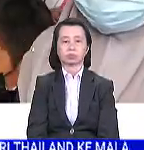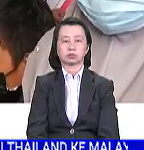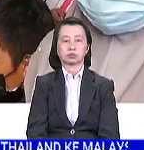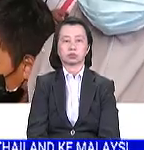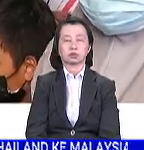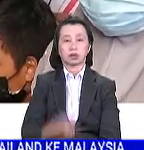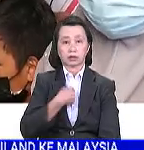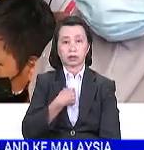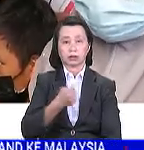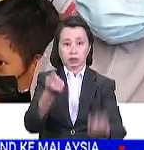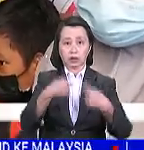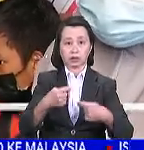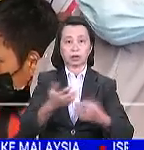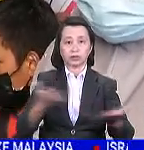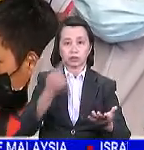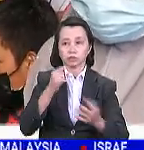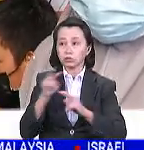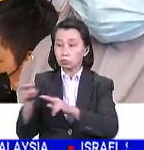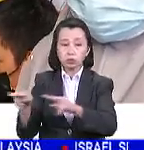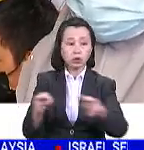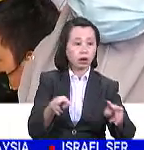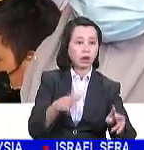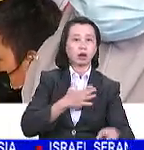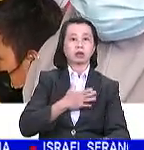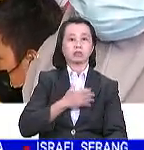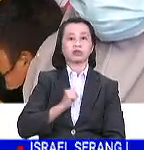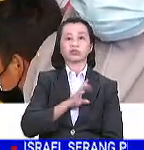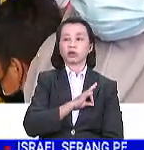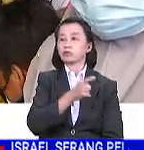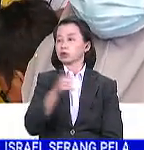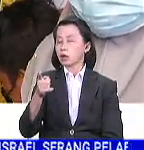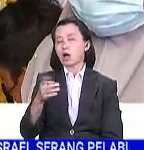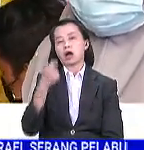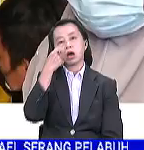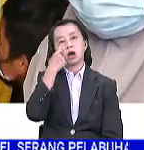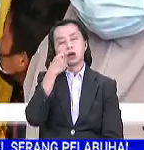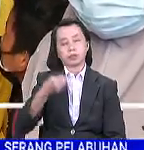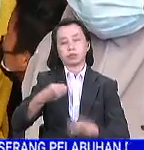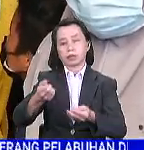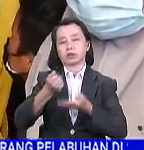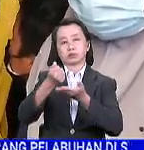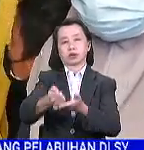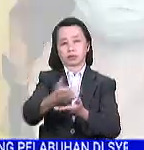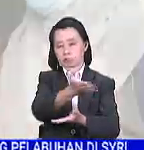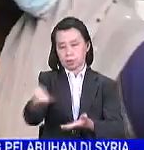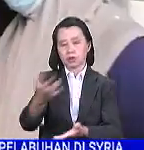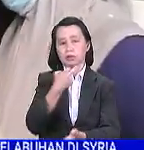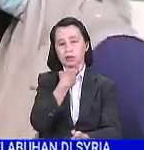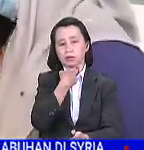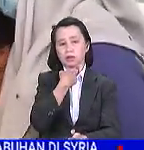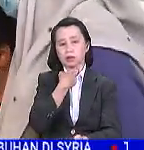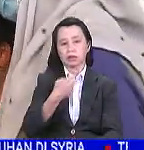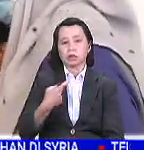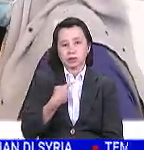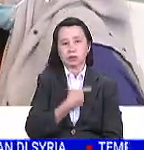Saya hadir di sini untuk melihat sendiri keadaan mereka dan untuk kita mengulurkan bantuan kepada mereka yang terkesan. Jumlah